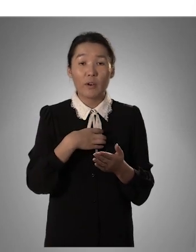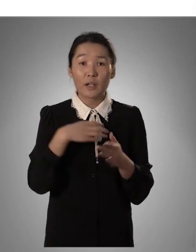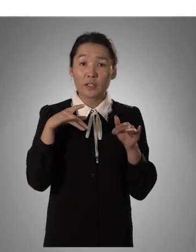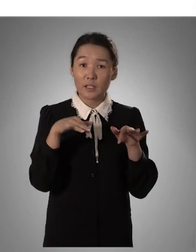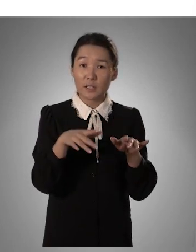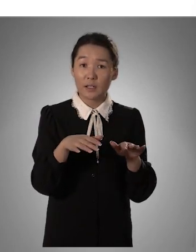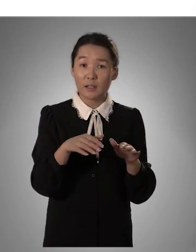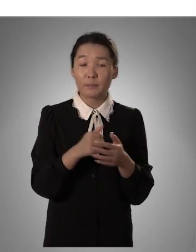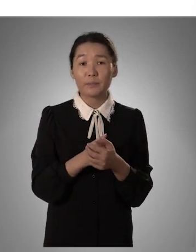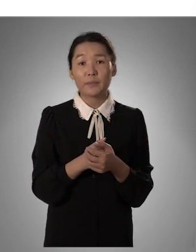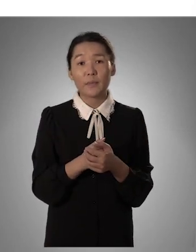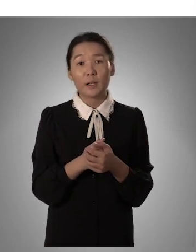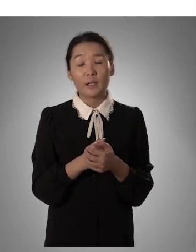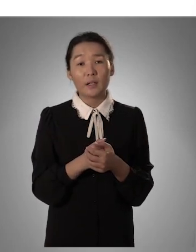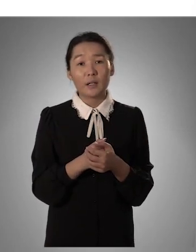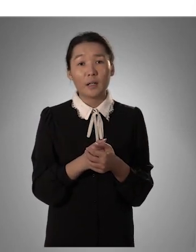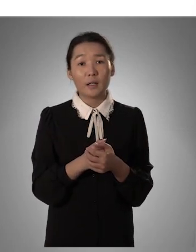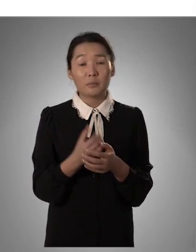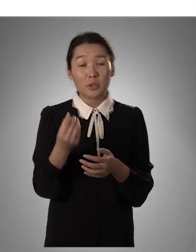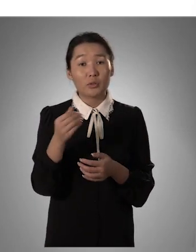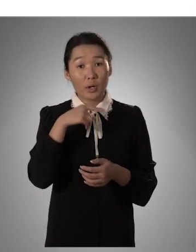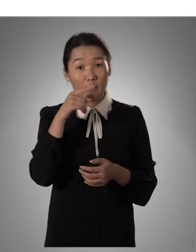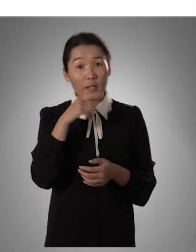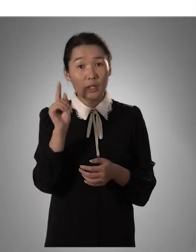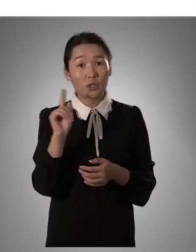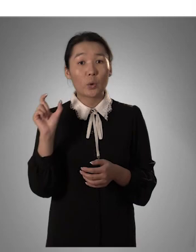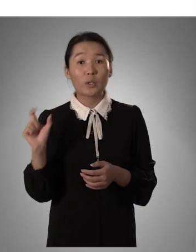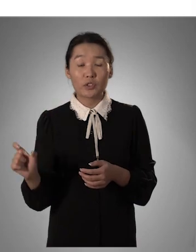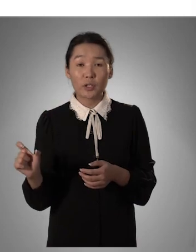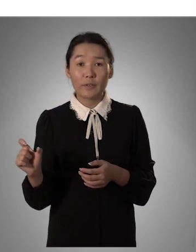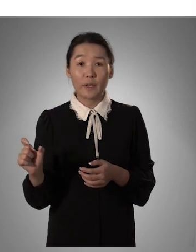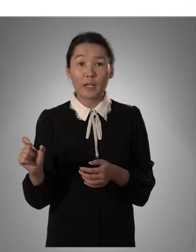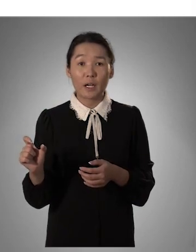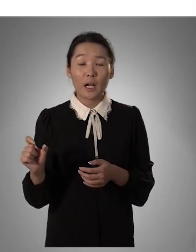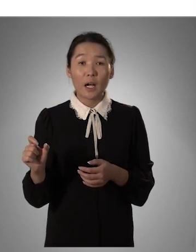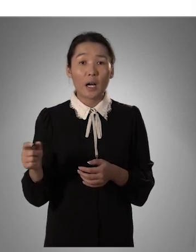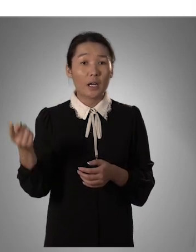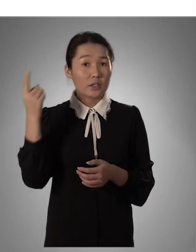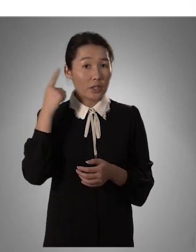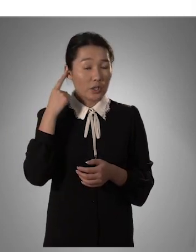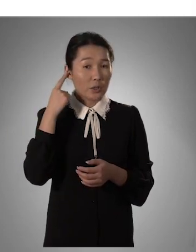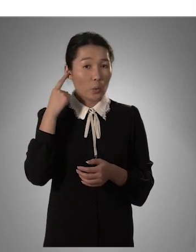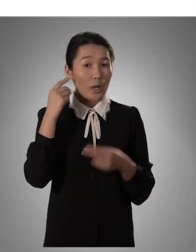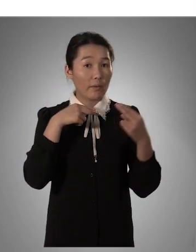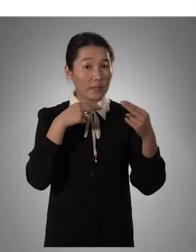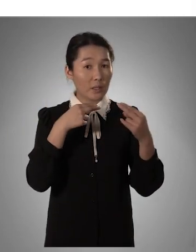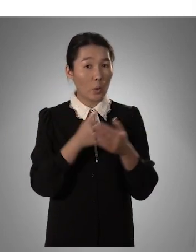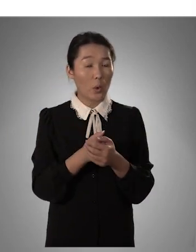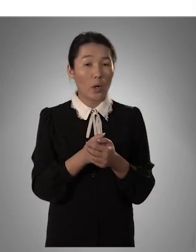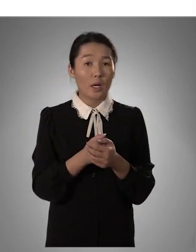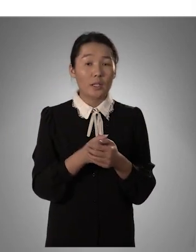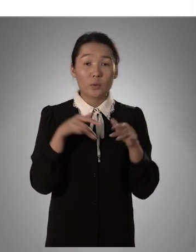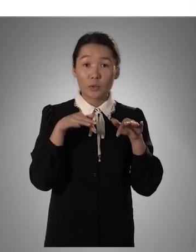местах про него еще говорят что он держит ухо востро и что у него дела в руках